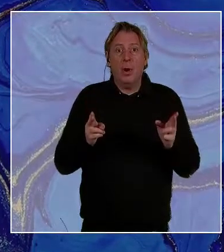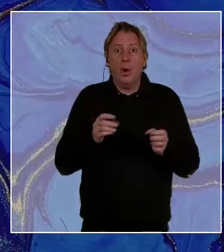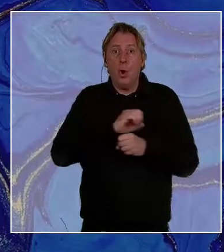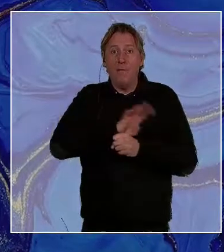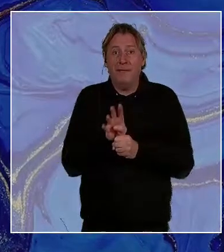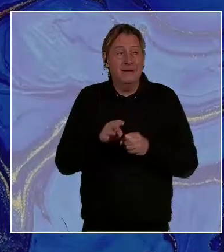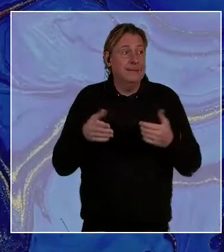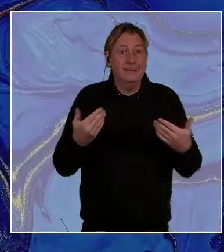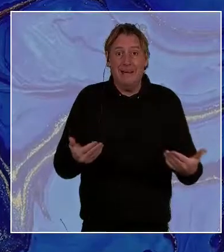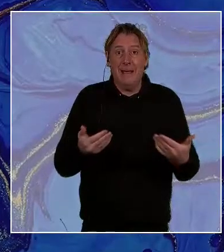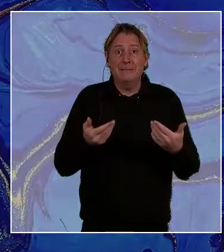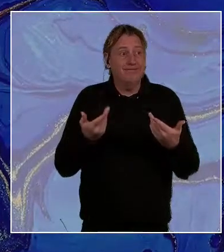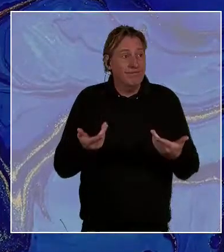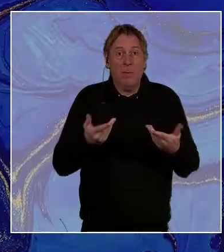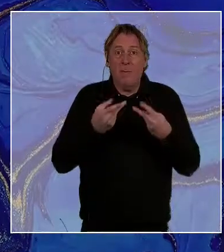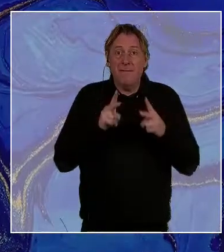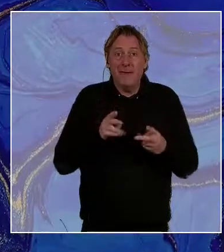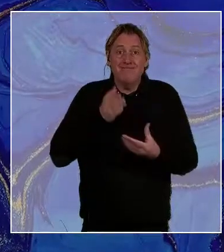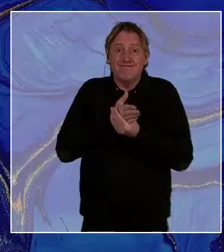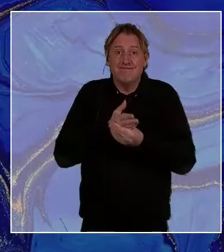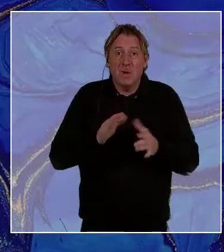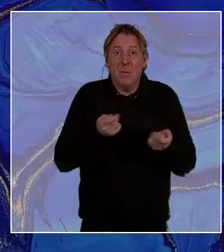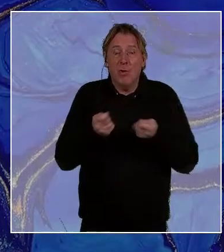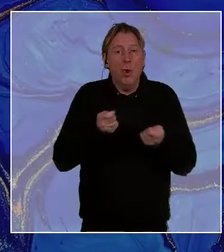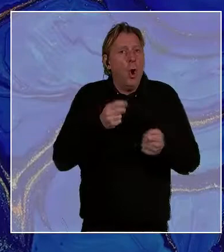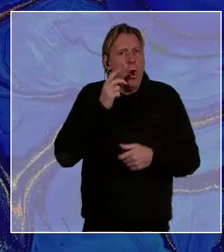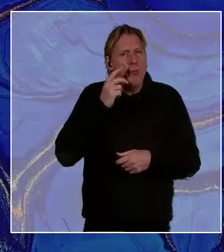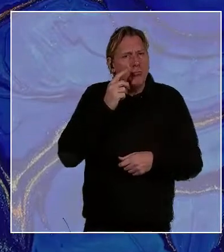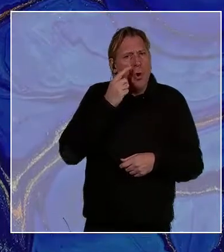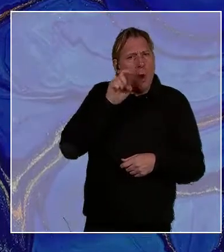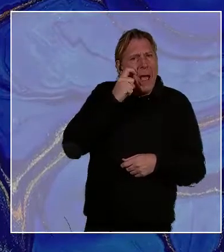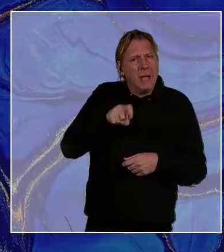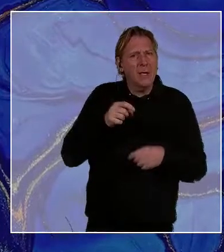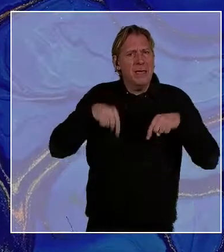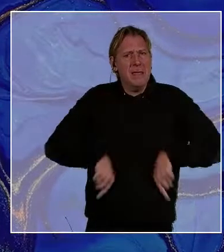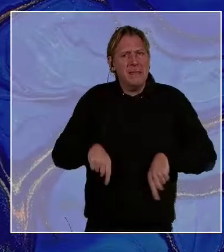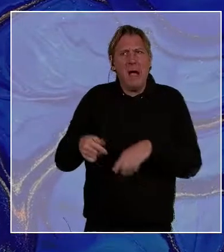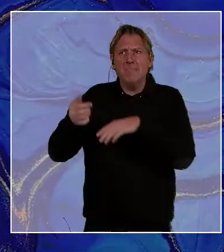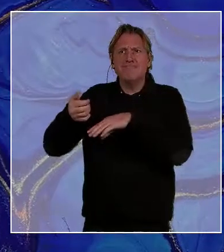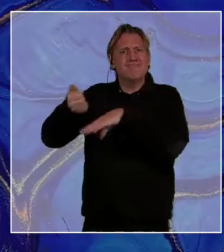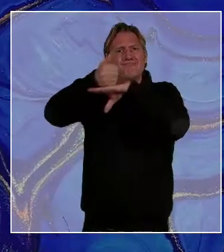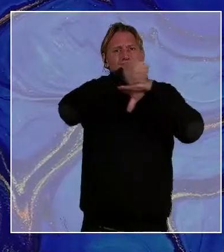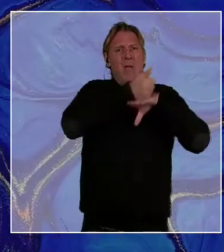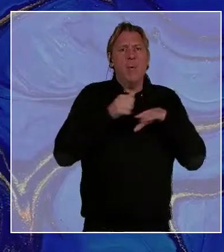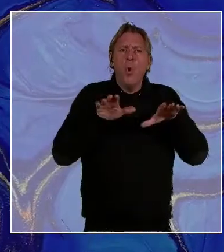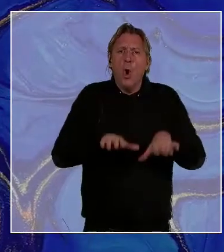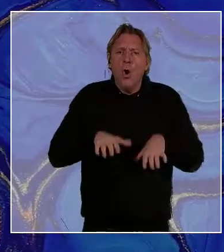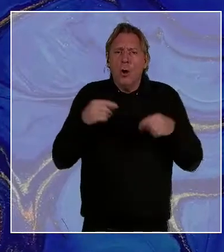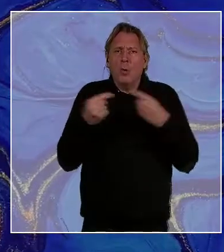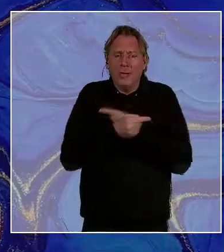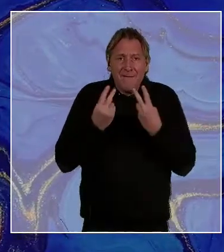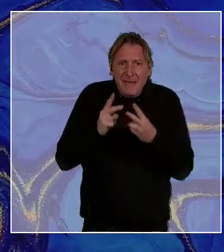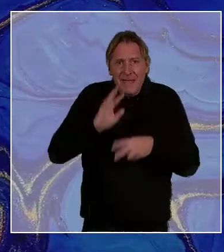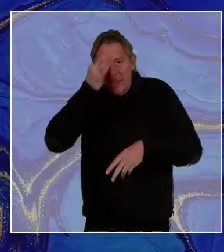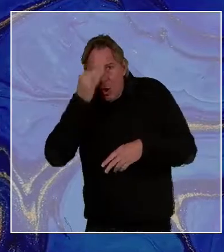On a vu que les villes, très souvent, sont plus rapides que les États elles accélèrent, elles innovent. Alors, de quelle